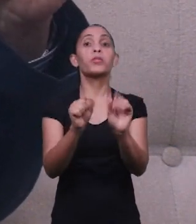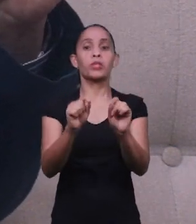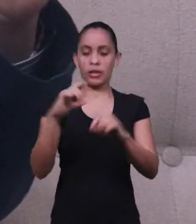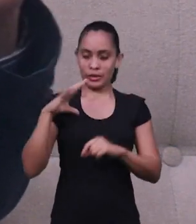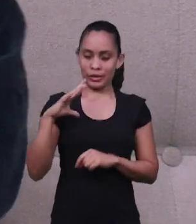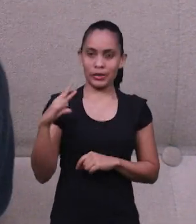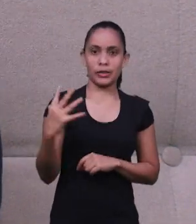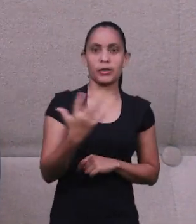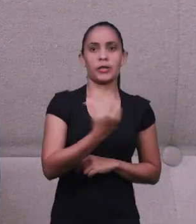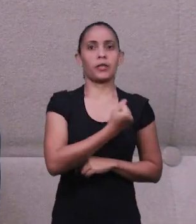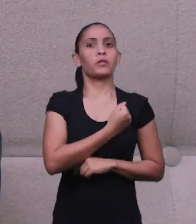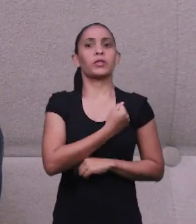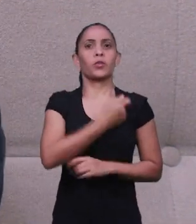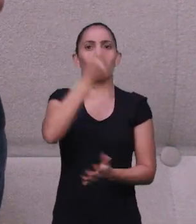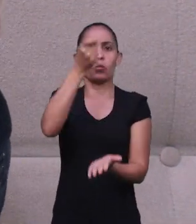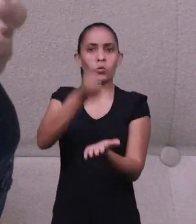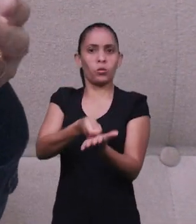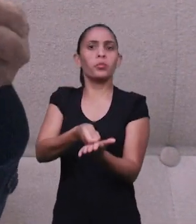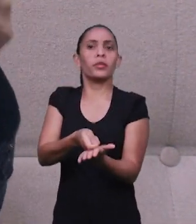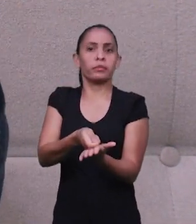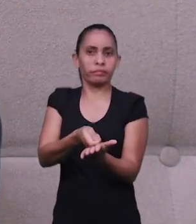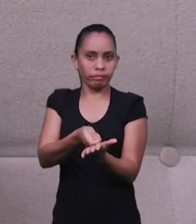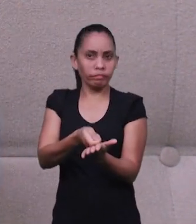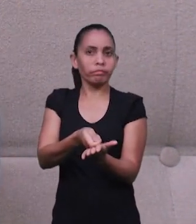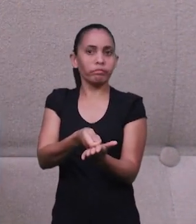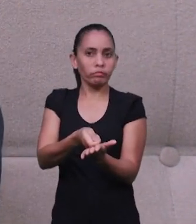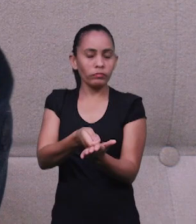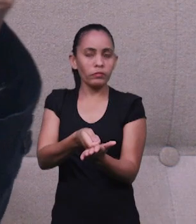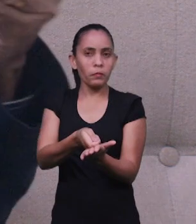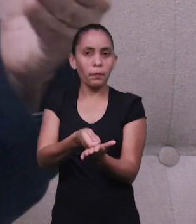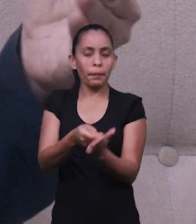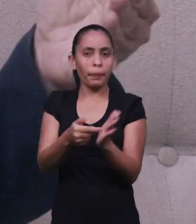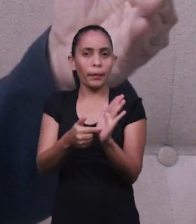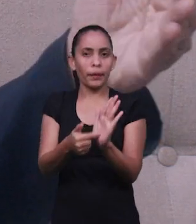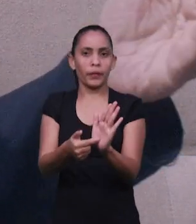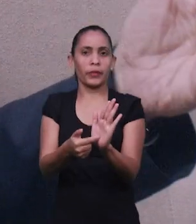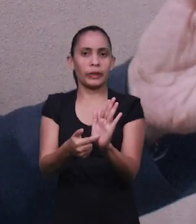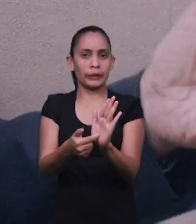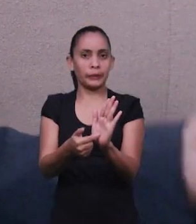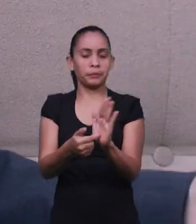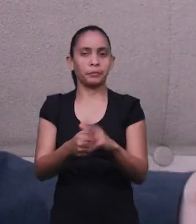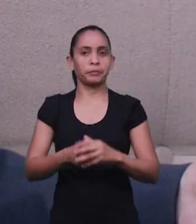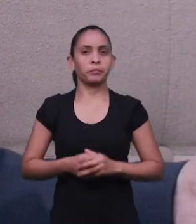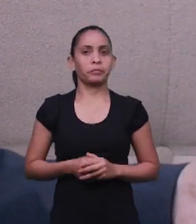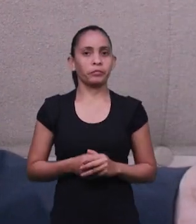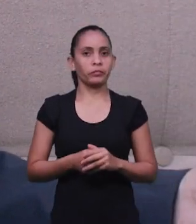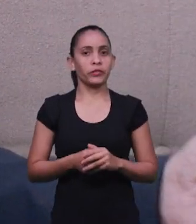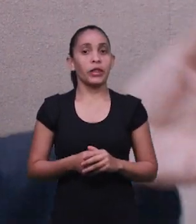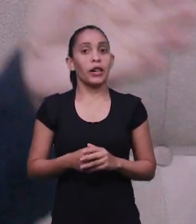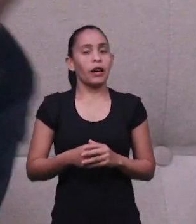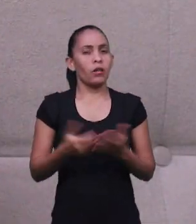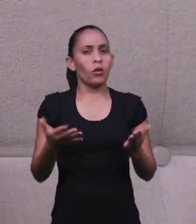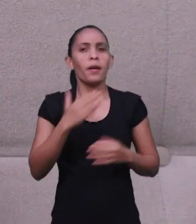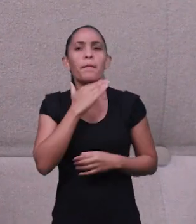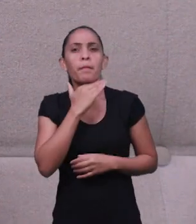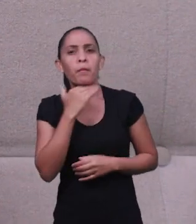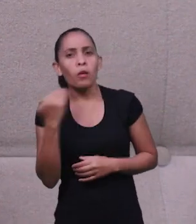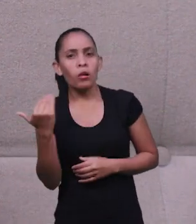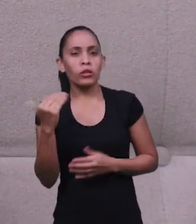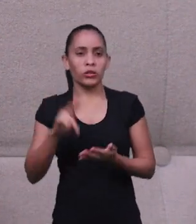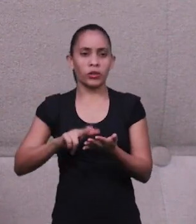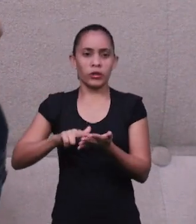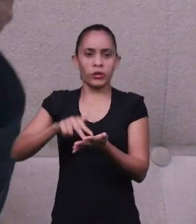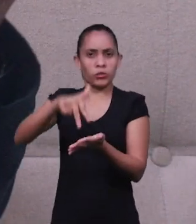Le projet de salut a été accompli. Donc, la mort et la résurrection de Jésus